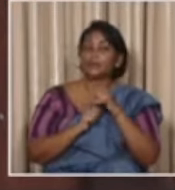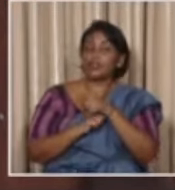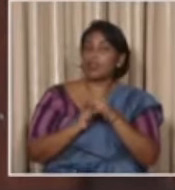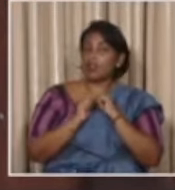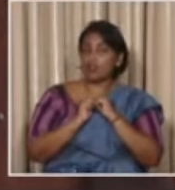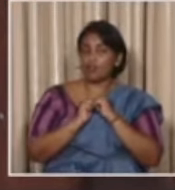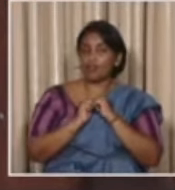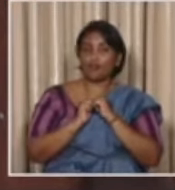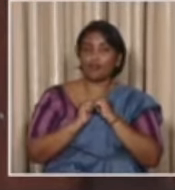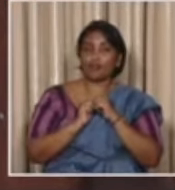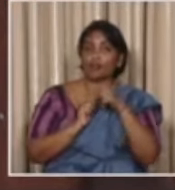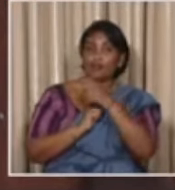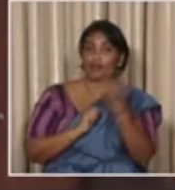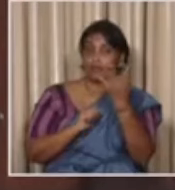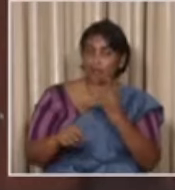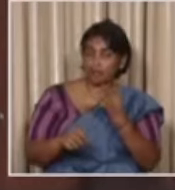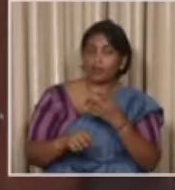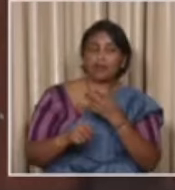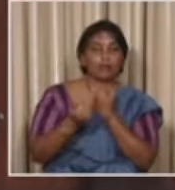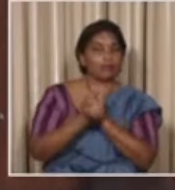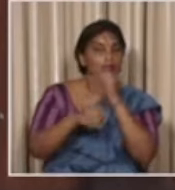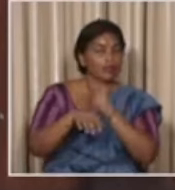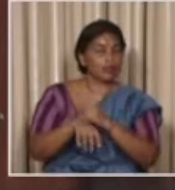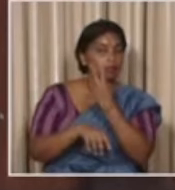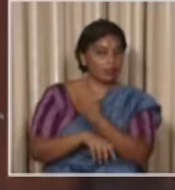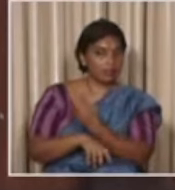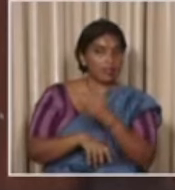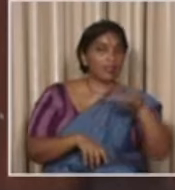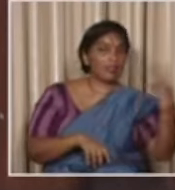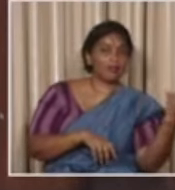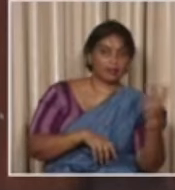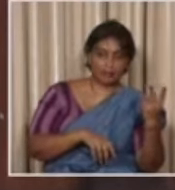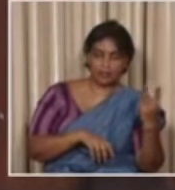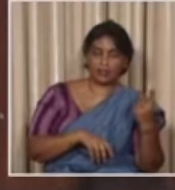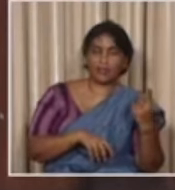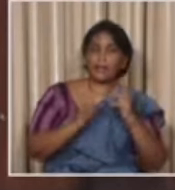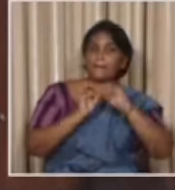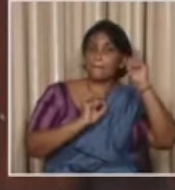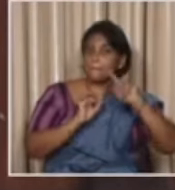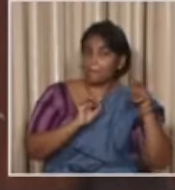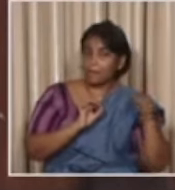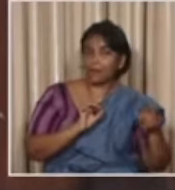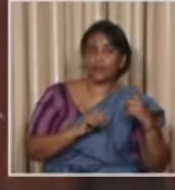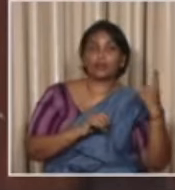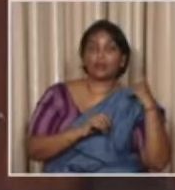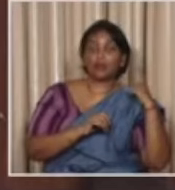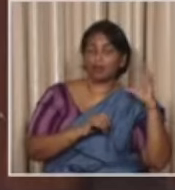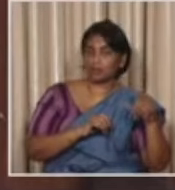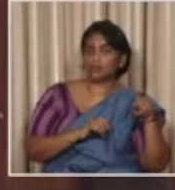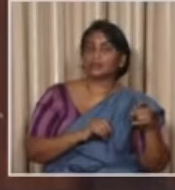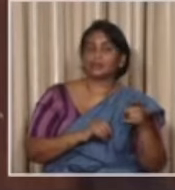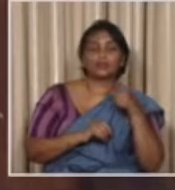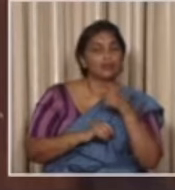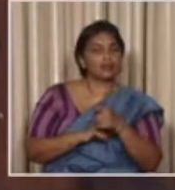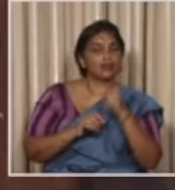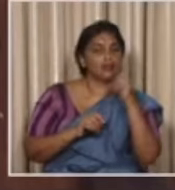වෙන්නේ? මේ හතර දෙනාම මේ ඇරස් කරපු දෙන්නයි අනිත් දෙන්නයි මඩකලපුවේදී හමුදාව විසින්